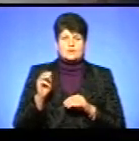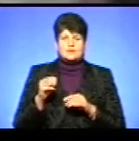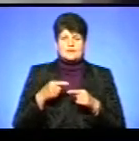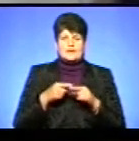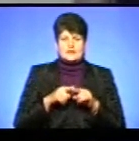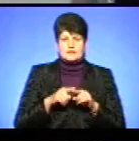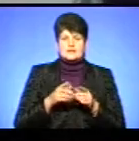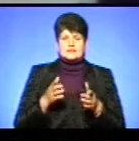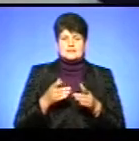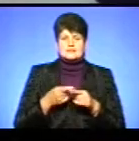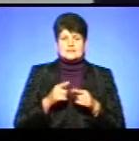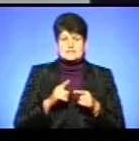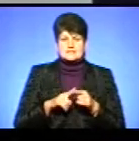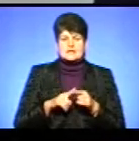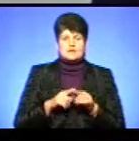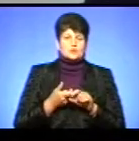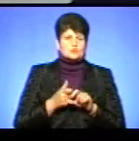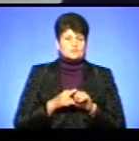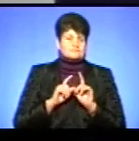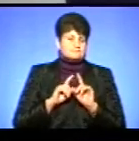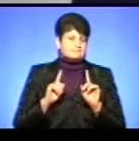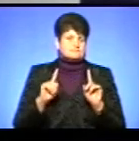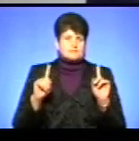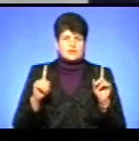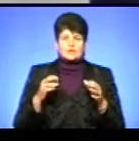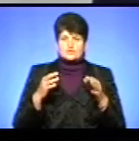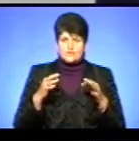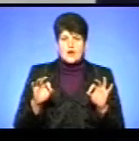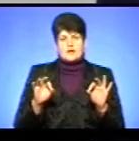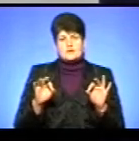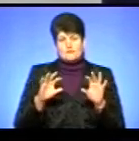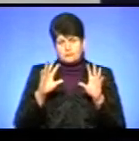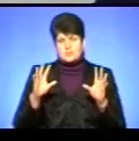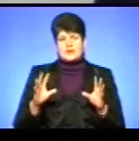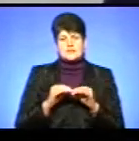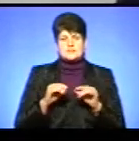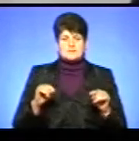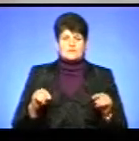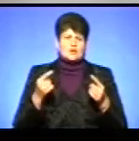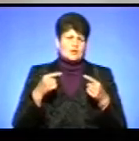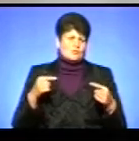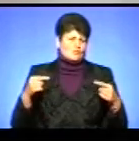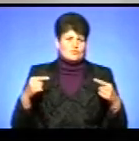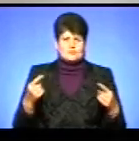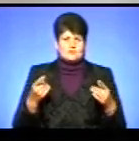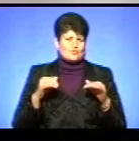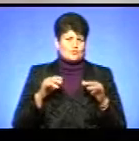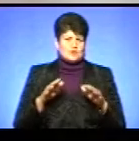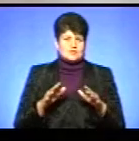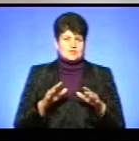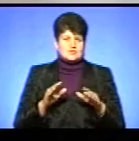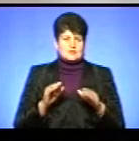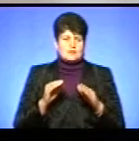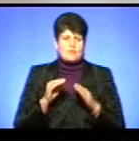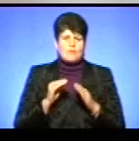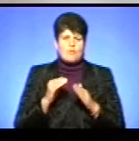Робототехніка, як такий предмет, вона дуже креативна і вона дозволяє, в принципі, створити будь-яку річ, запрограмувати її і потім з